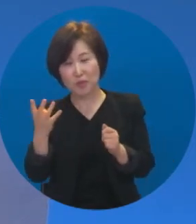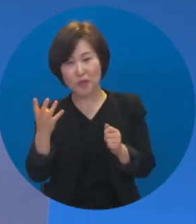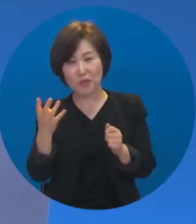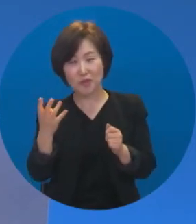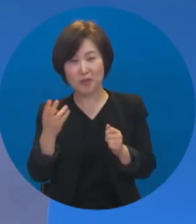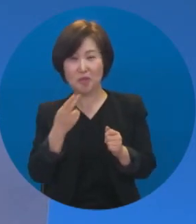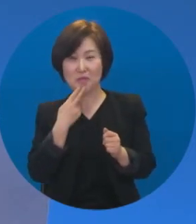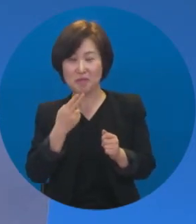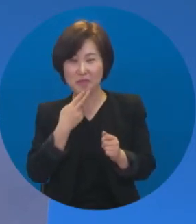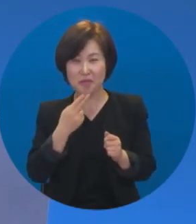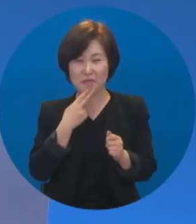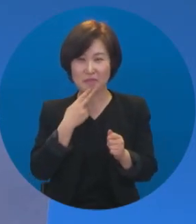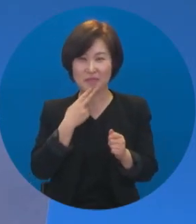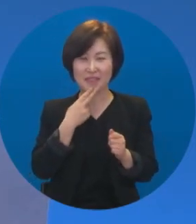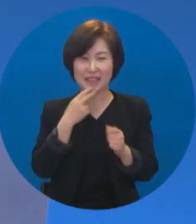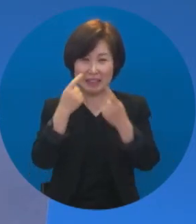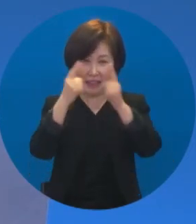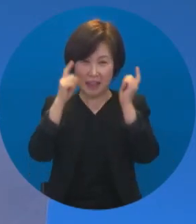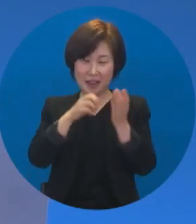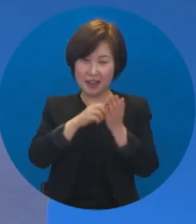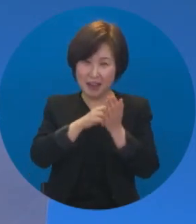고등학교를 진학한 학생이었고